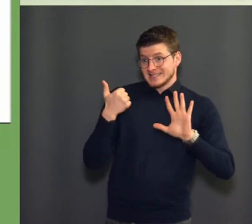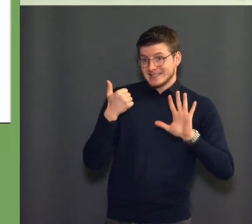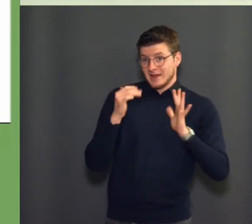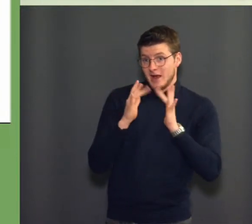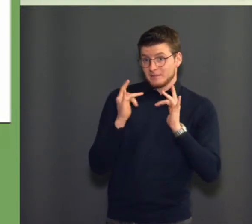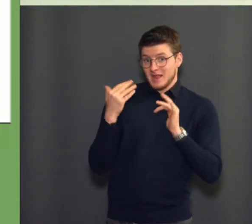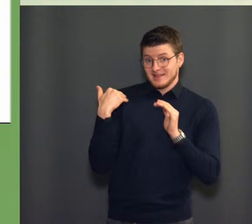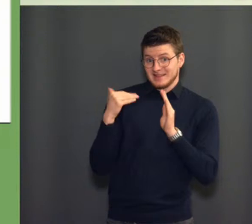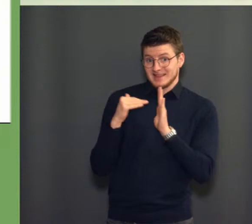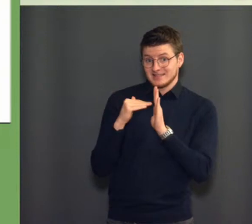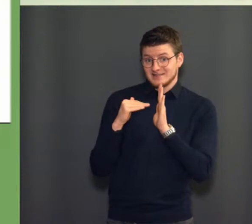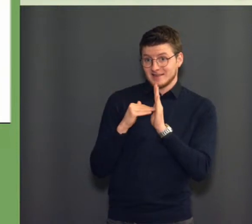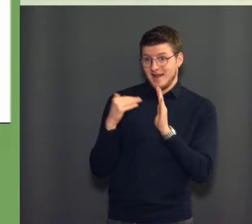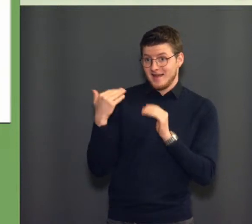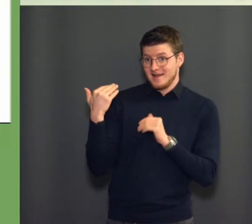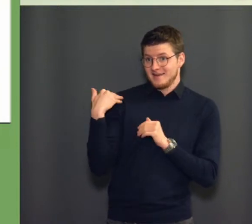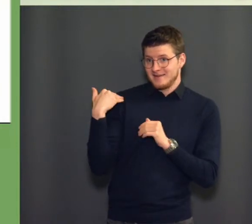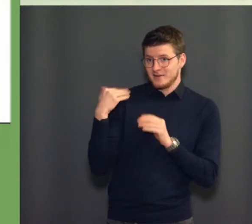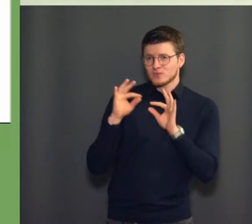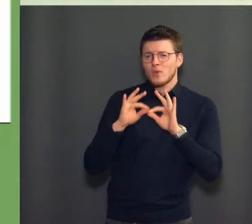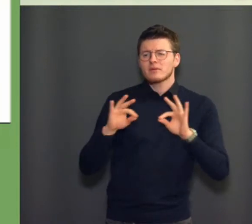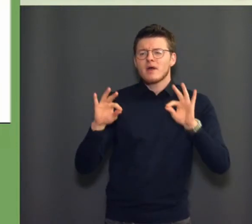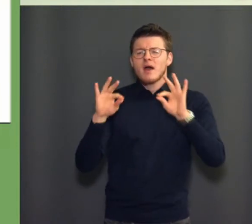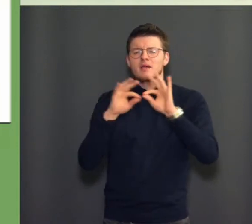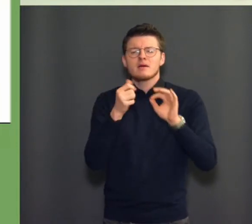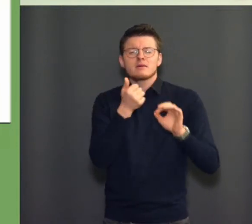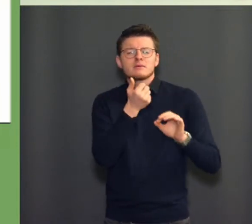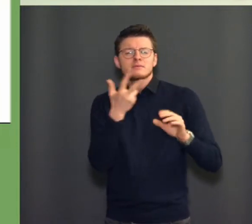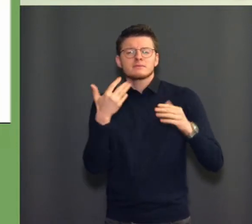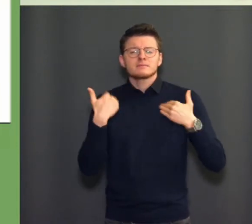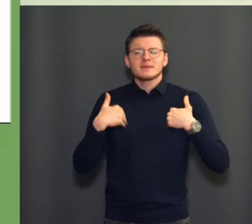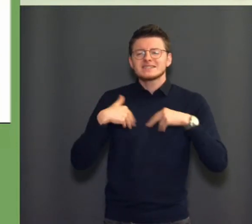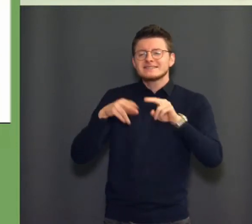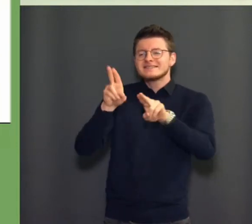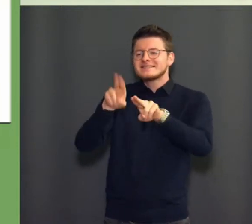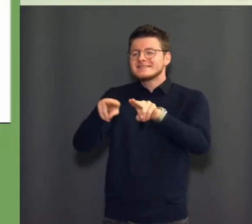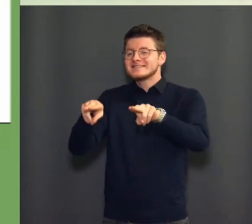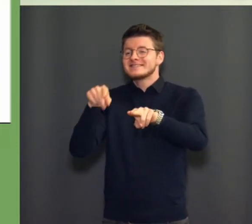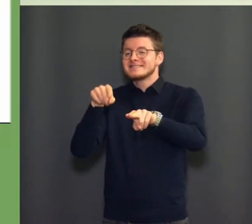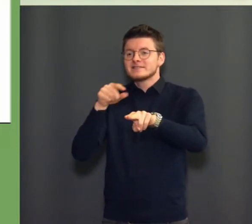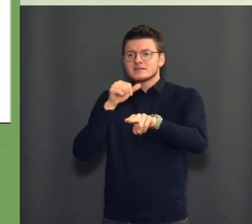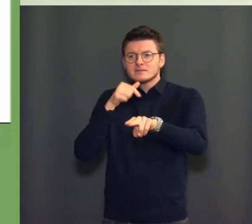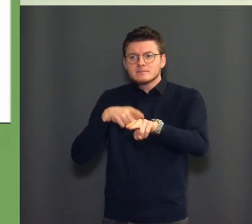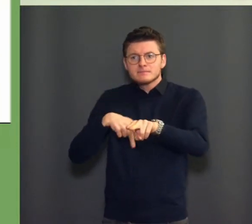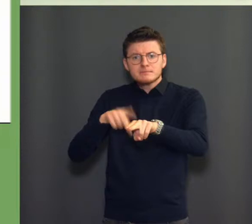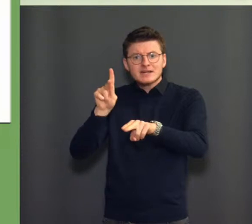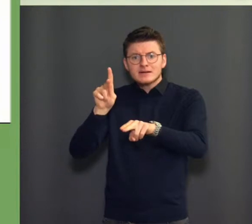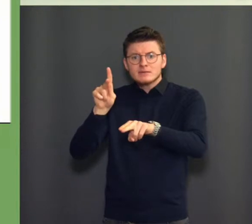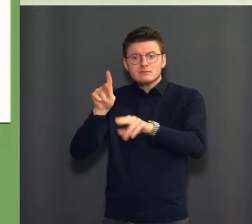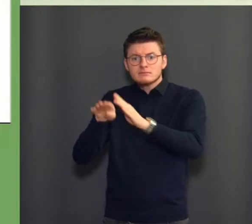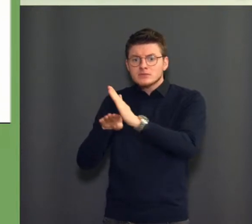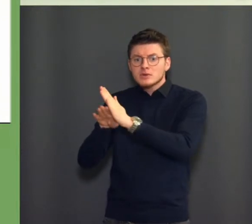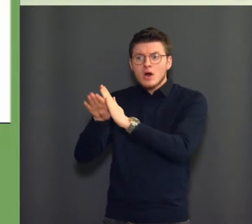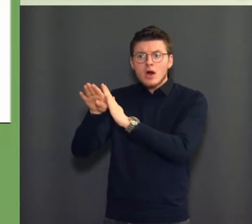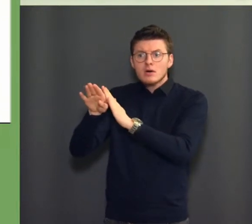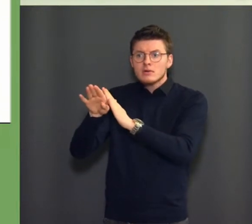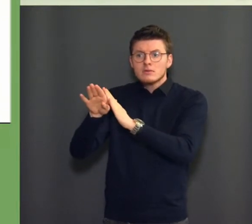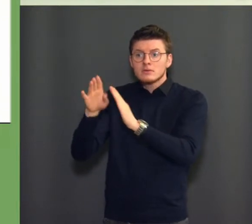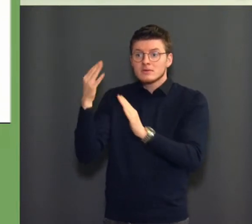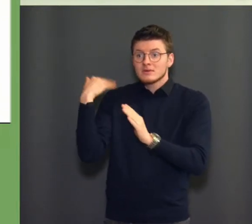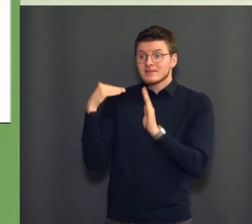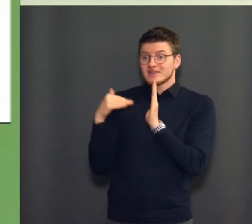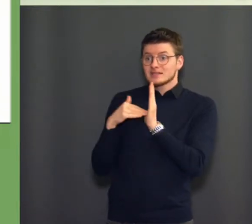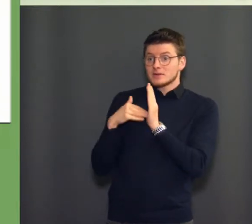gestegen is. Op dinsdag lagen er 3166 patiënten in de ziekenhuizen en hopelijk is dit